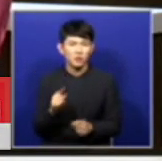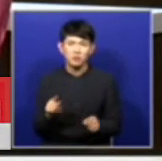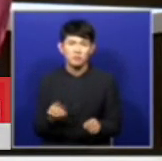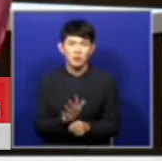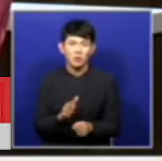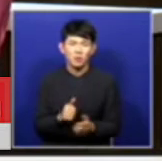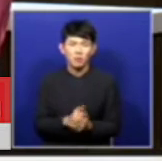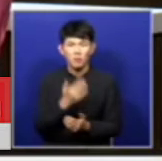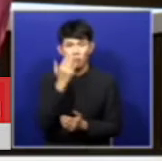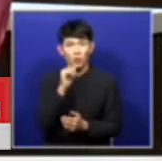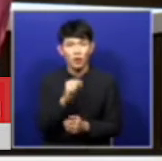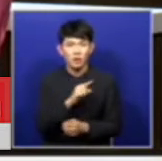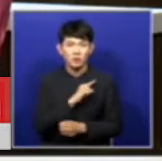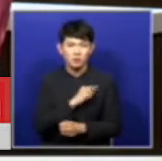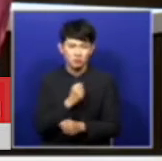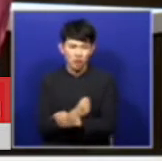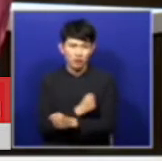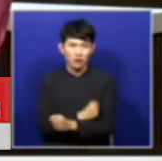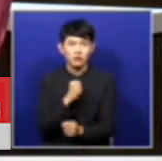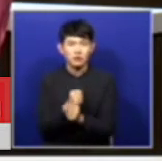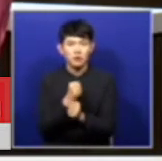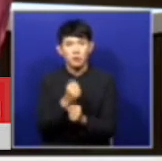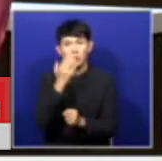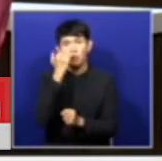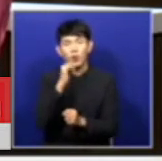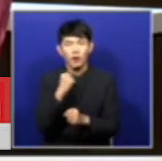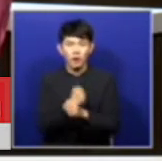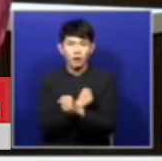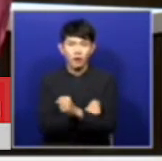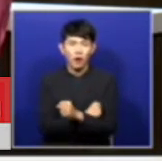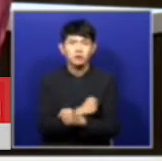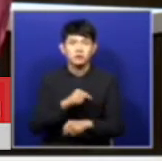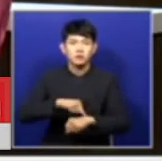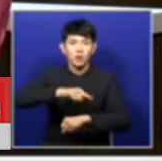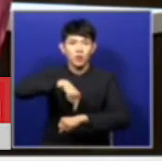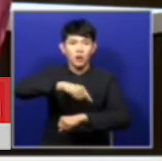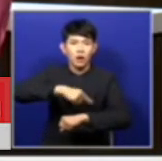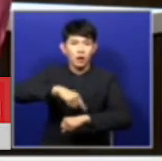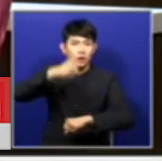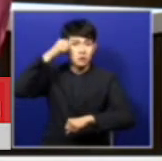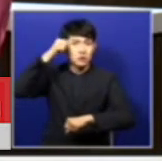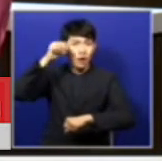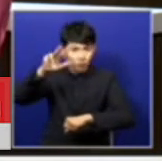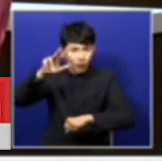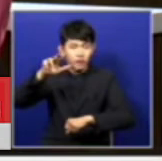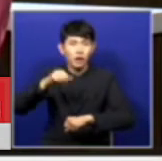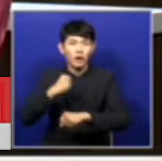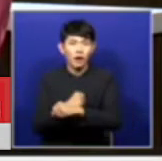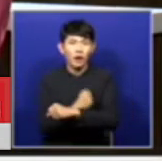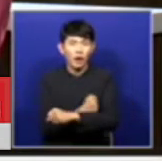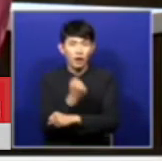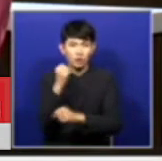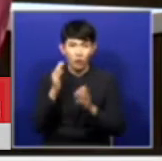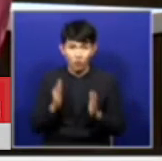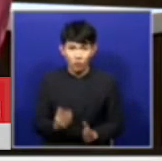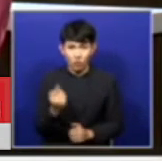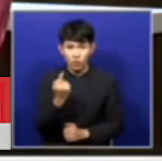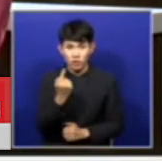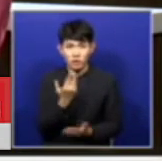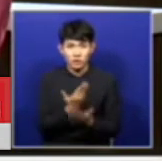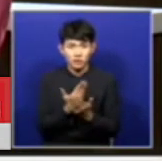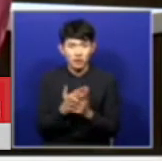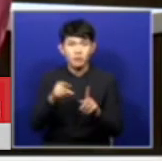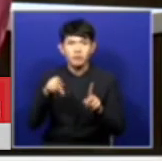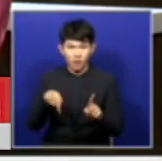เก็บโดยใช้แรงงานเพราะการเก็บโดยใช้แรงงานเนี่ยใช้เวลามากกว่า3 วันแค่ค่าแรงต่อคนก็เป็นพัน